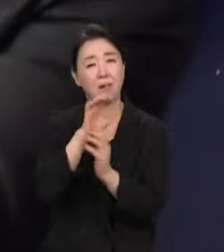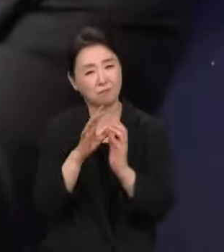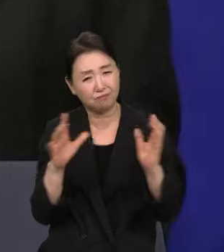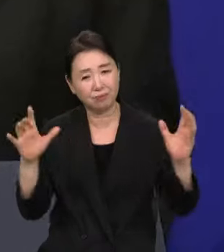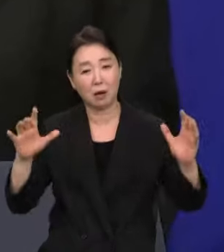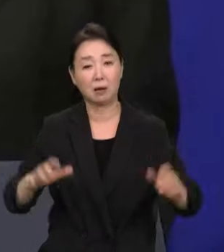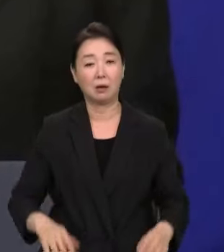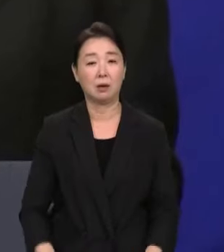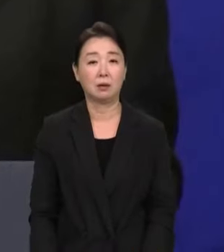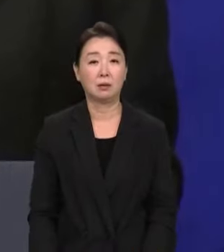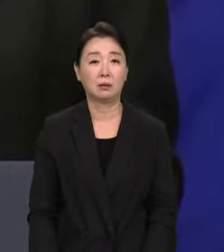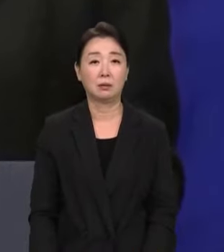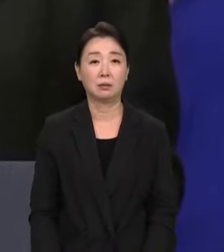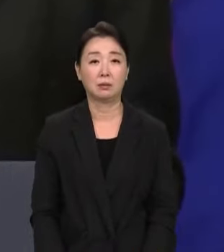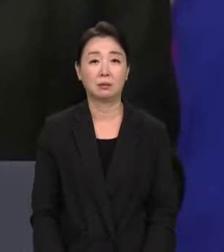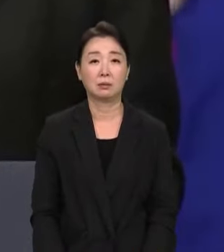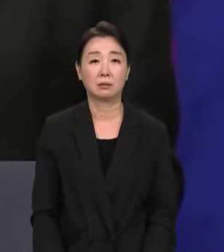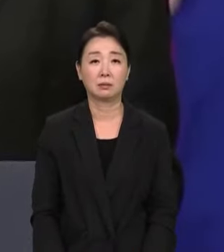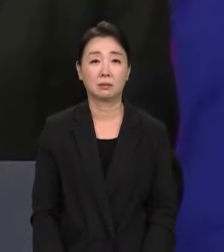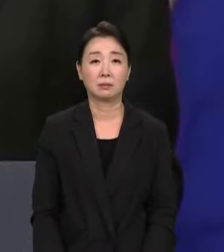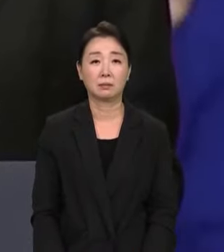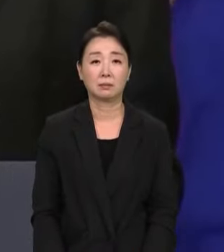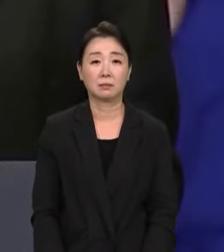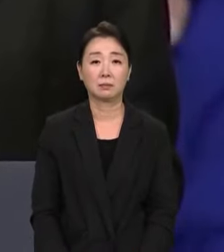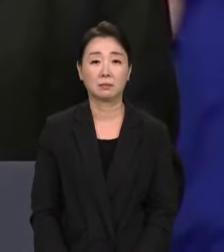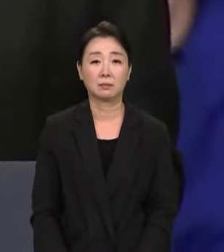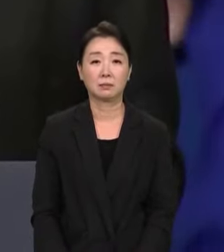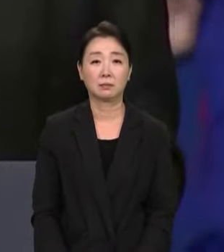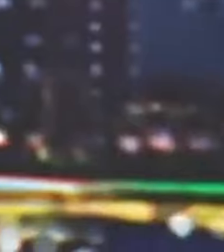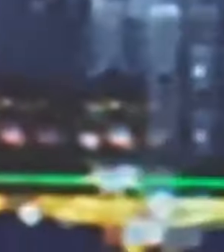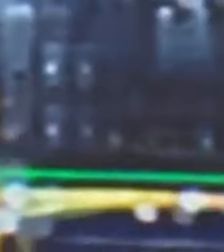됐습니다. JTBC 백민경입니다.